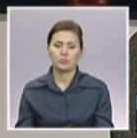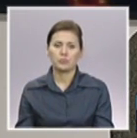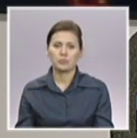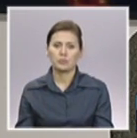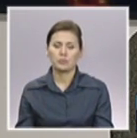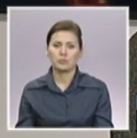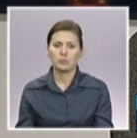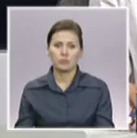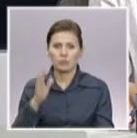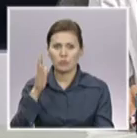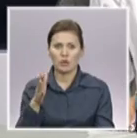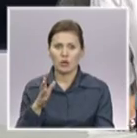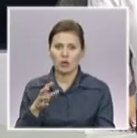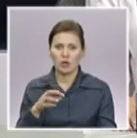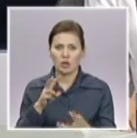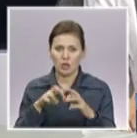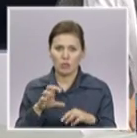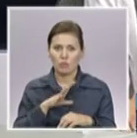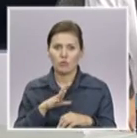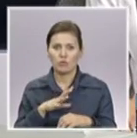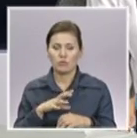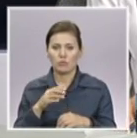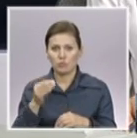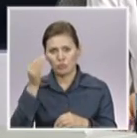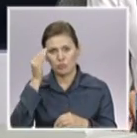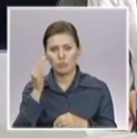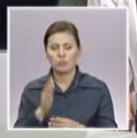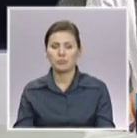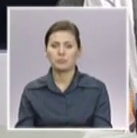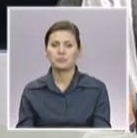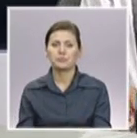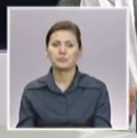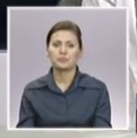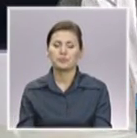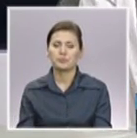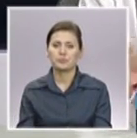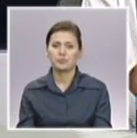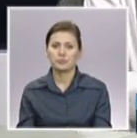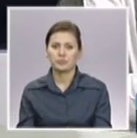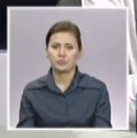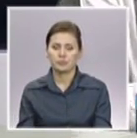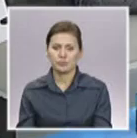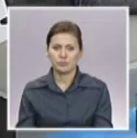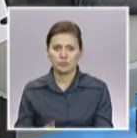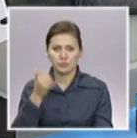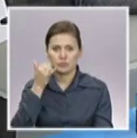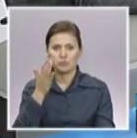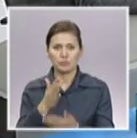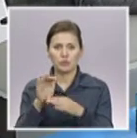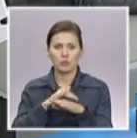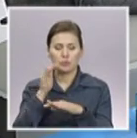алдағы уақытта болашақта қарастырылатын дүние ғой. Дұрыс келеді деп ойлаймыз. Тағы да хабарласқан көрермен бар екен,